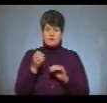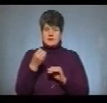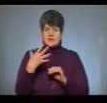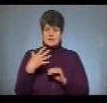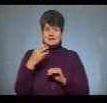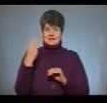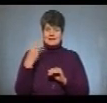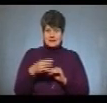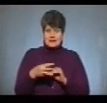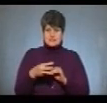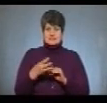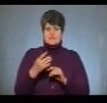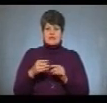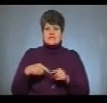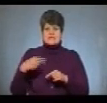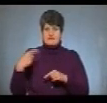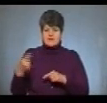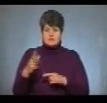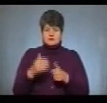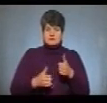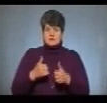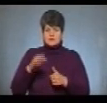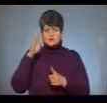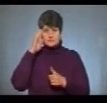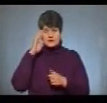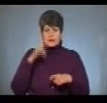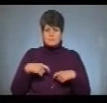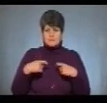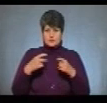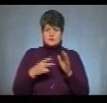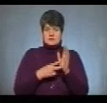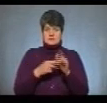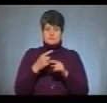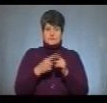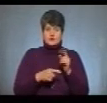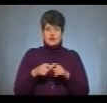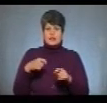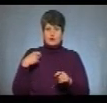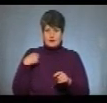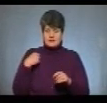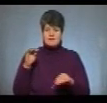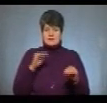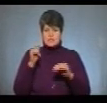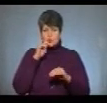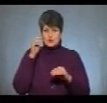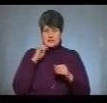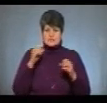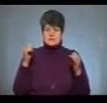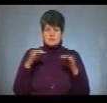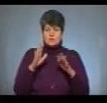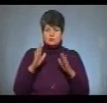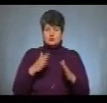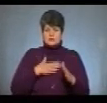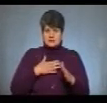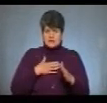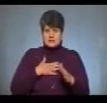у Рупольдингу в естафеті змагатимуться чоловіки, бігтимуть дистанцію 7,5 кілометрів. У складі української збірної буде наш біатлоніст